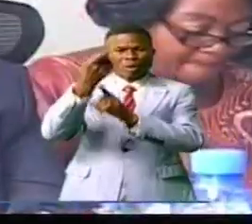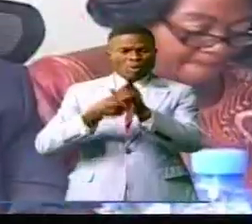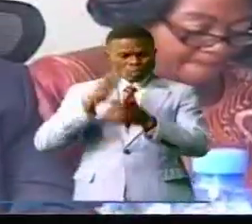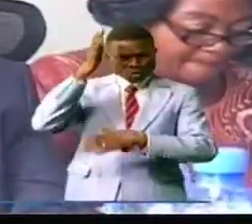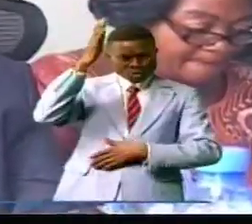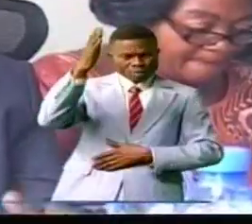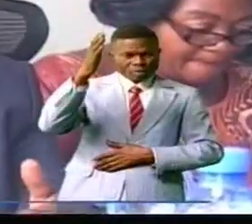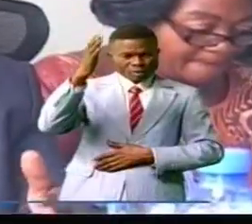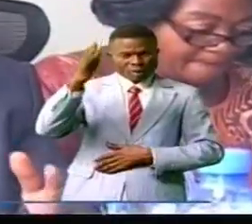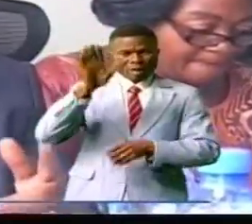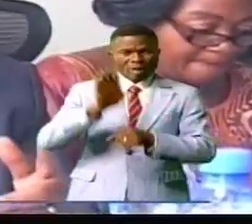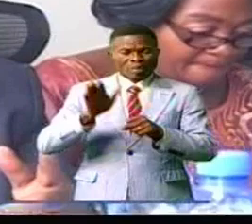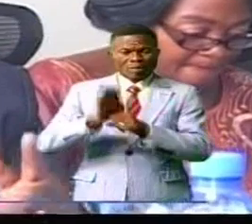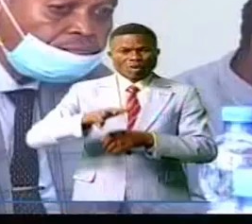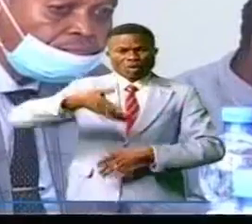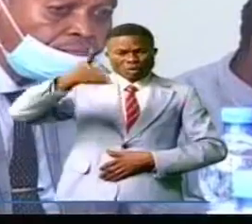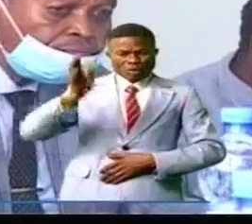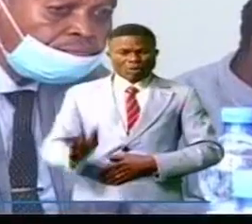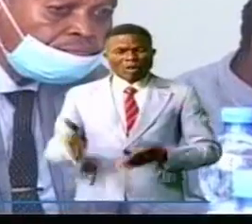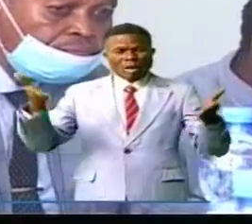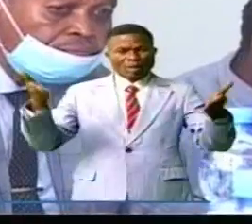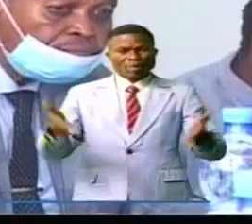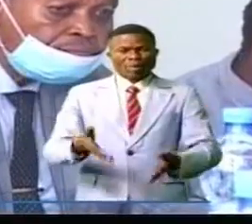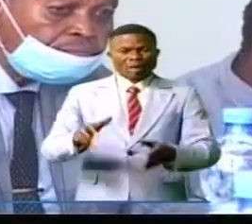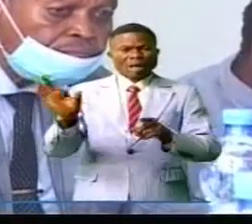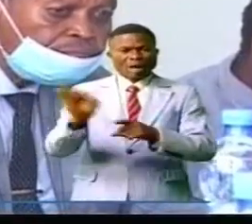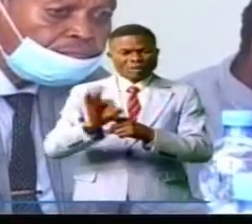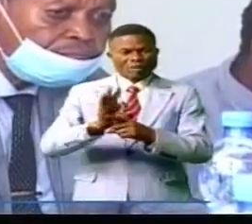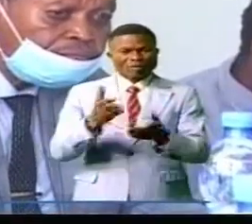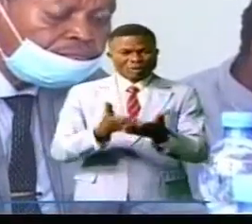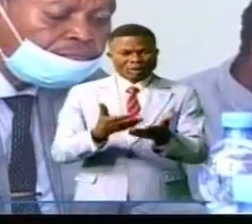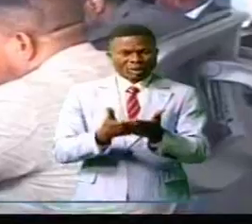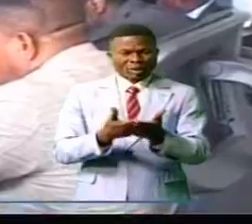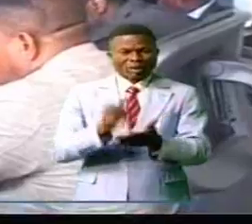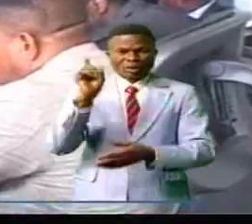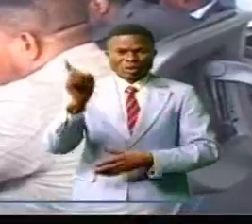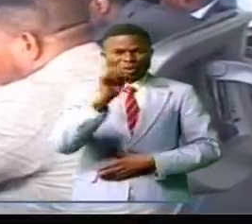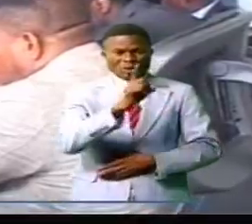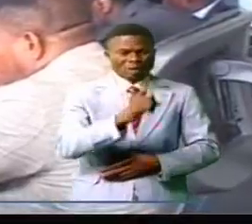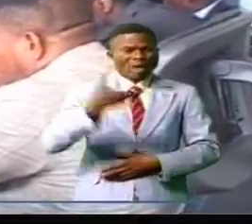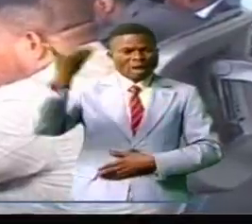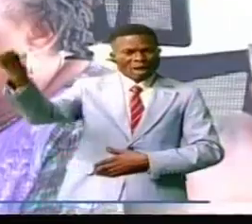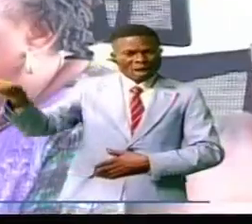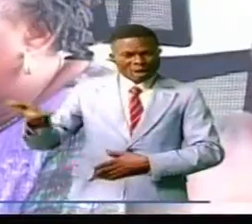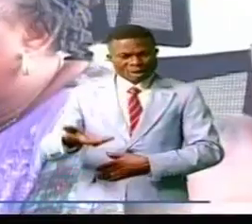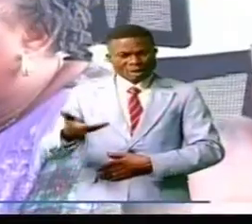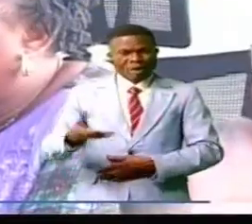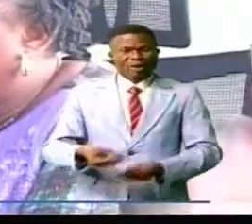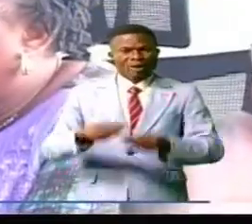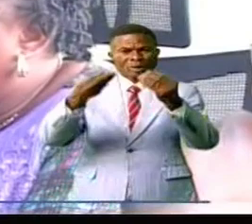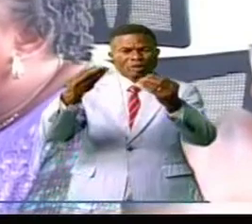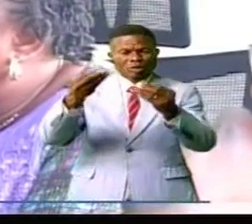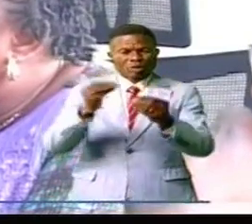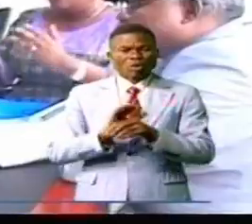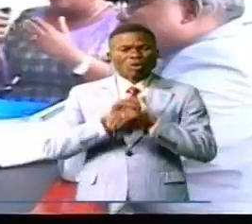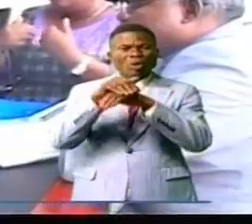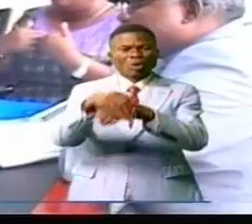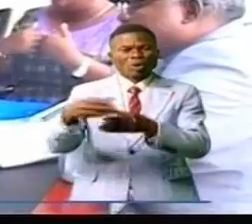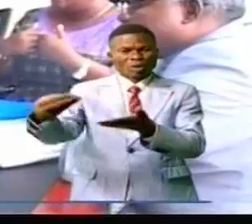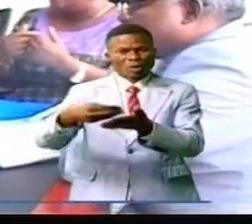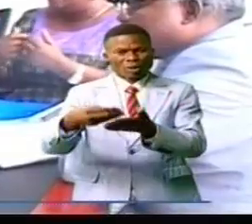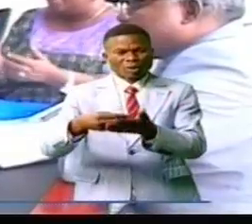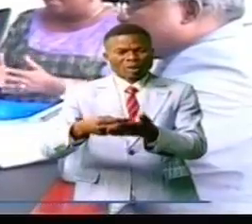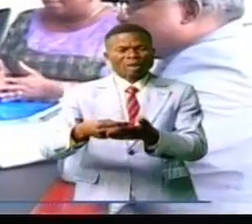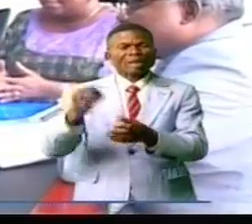jours. Plusieurs experts qui participent à cette réunion ont chacun été conviés d'apporter une contribution, chacun